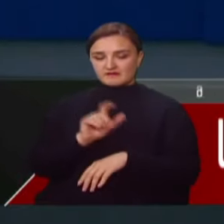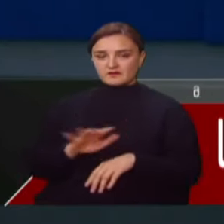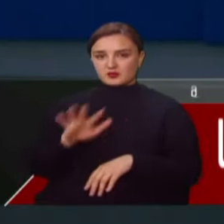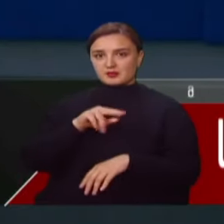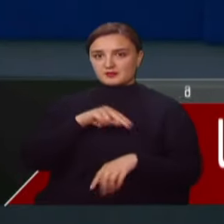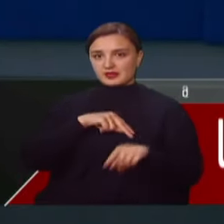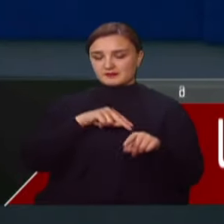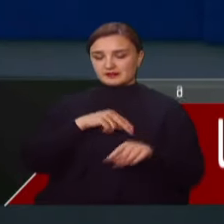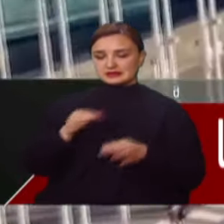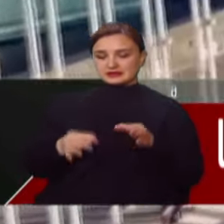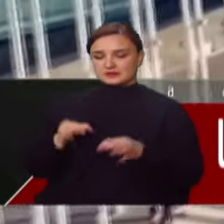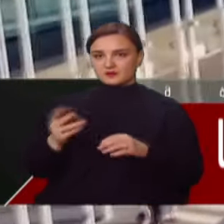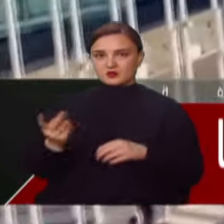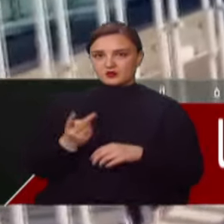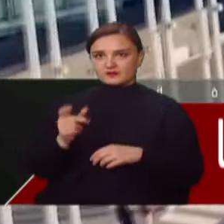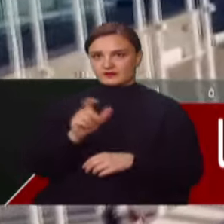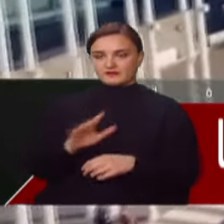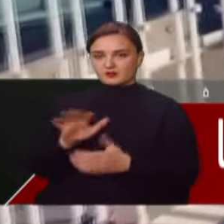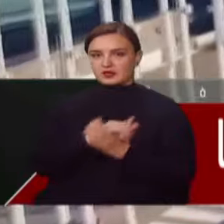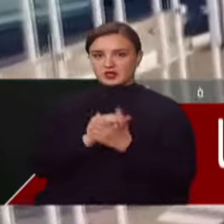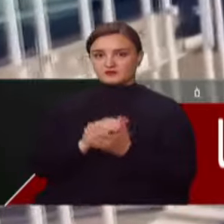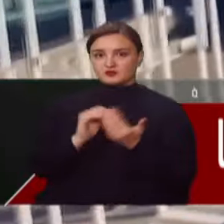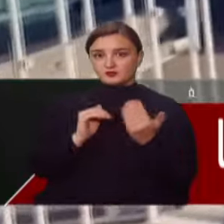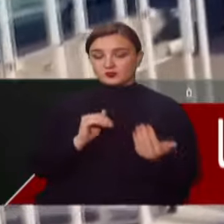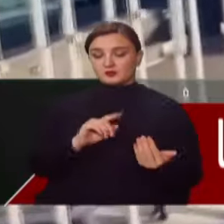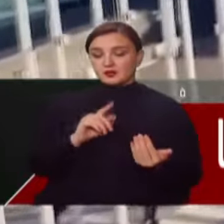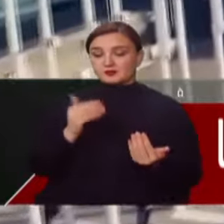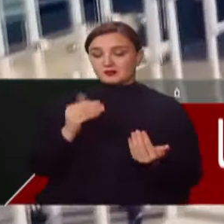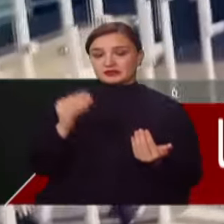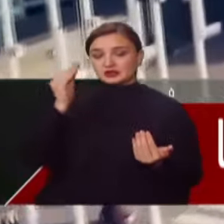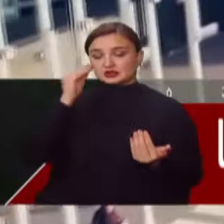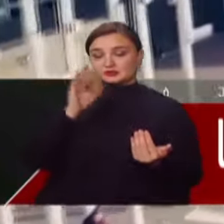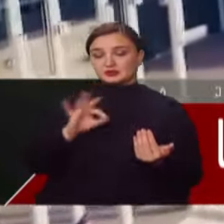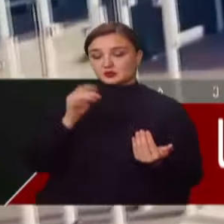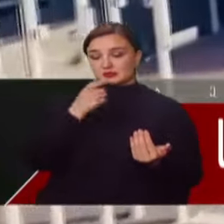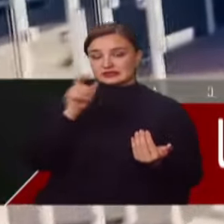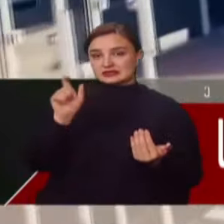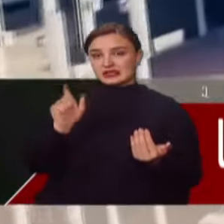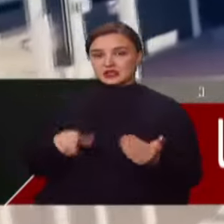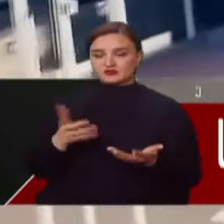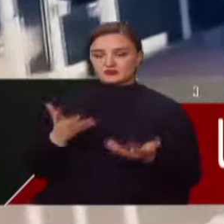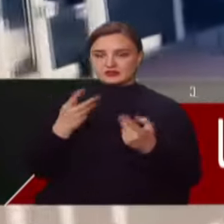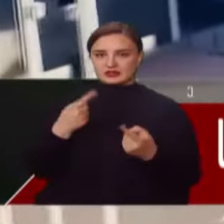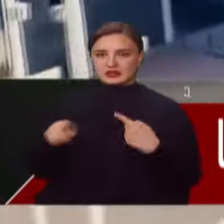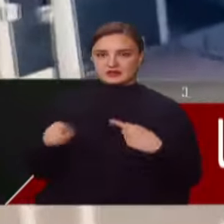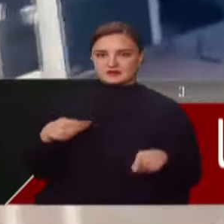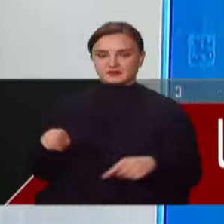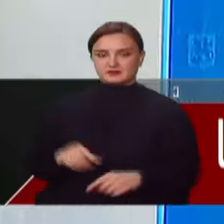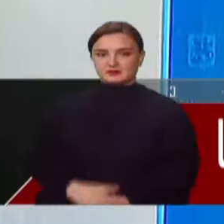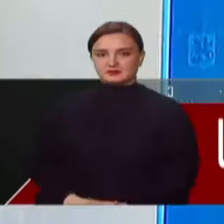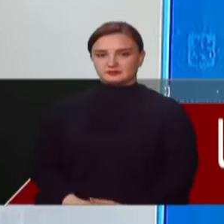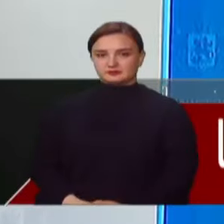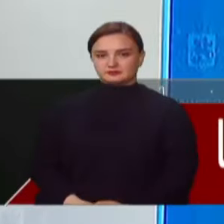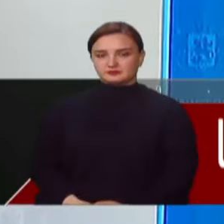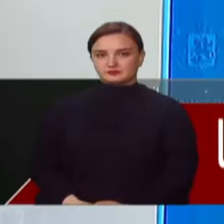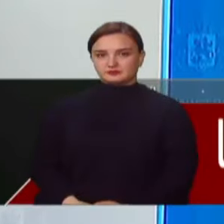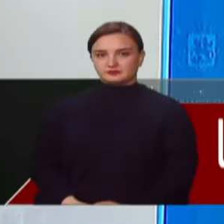და ევროსასამართლოც ორივე ევროკავშირის ორგანოა, თუმცა მათი შეფასებები მიხელ სააკაშვილზე მკვეთრად განსხვავდება. ჩვენ